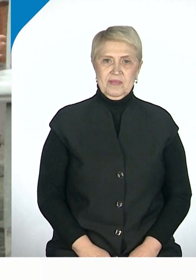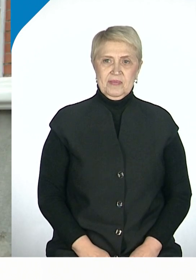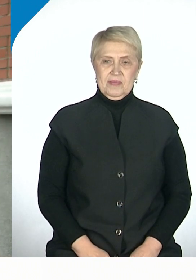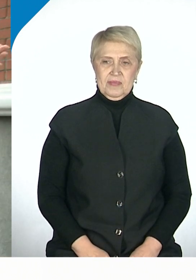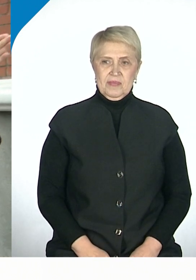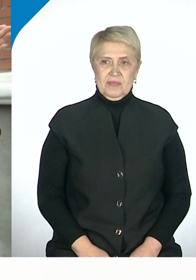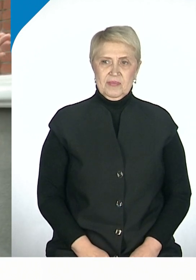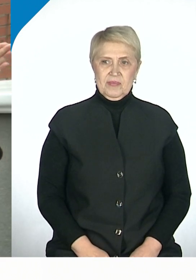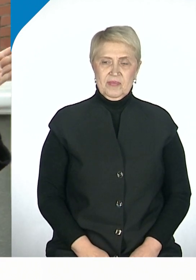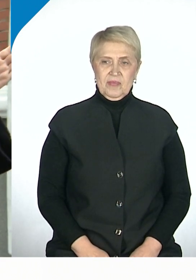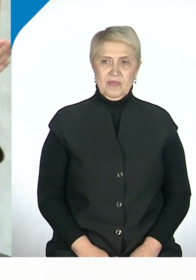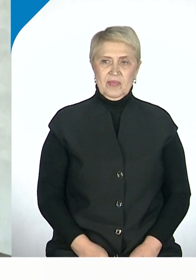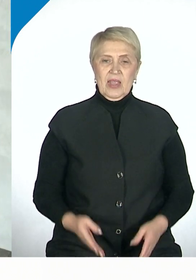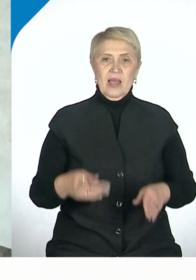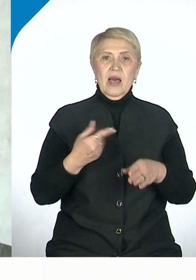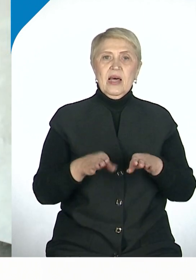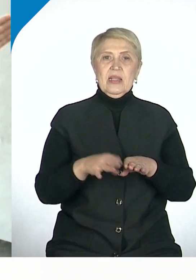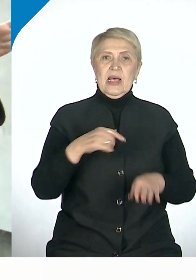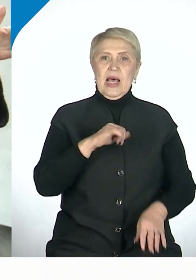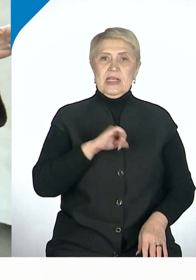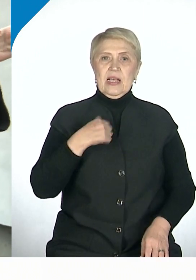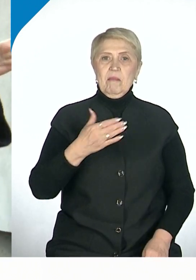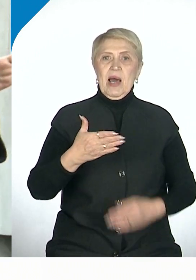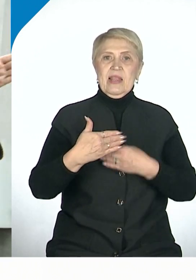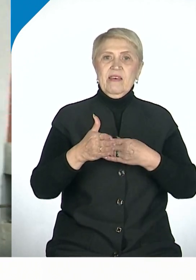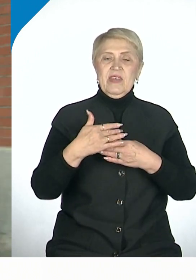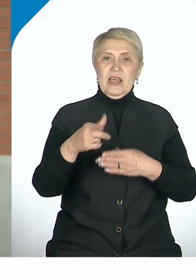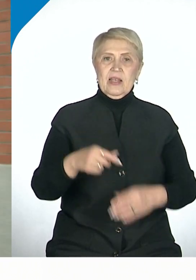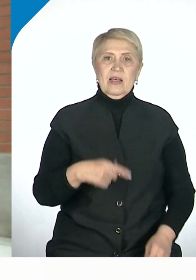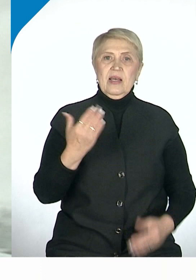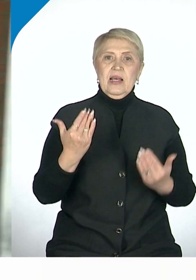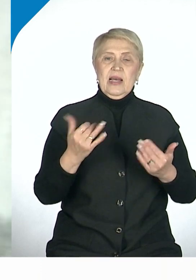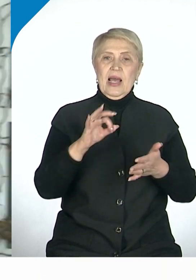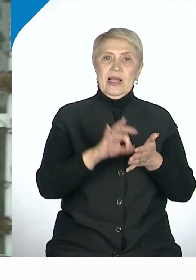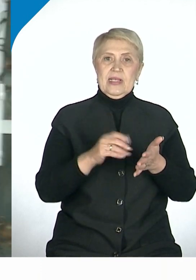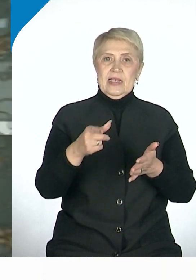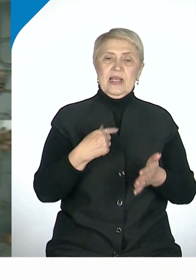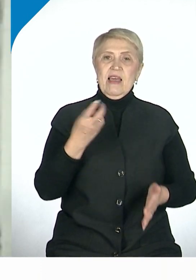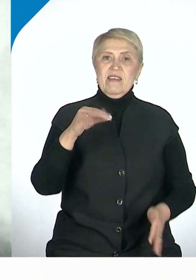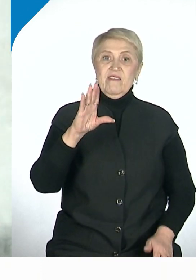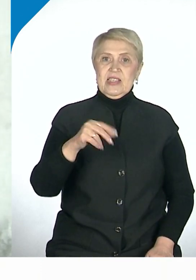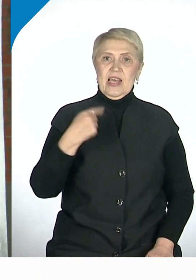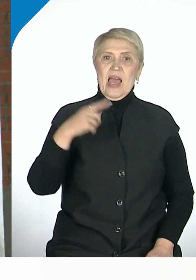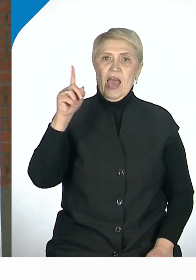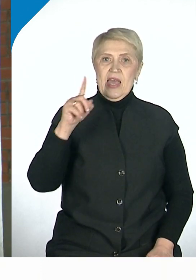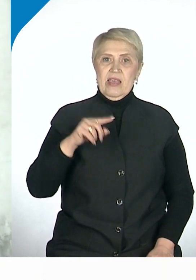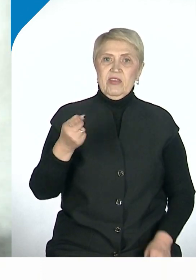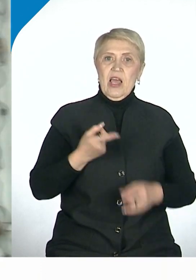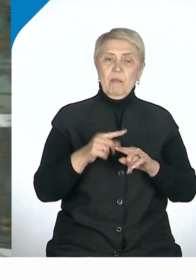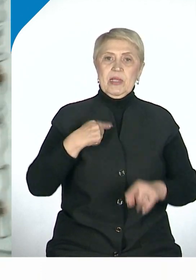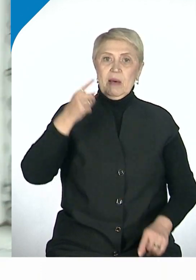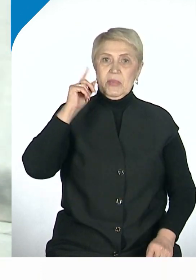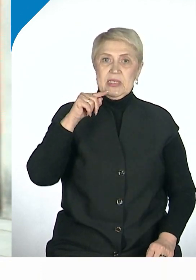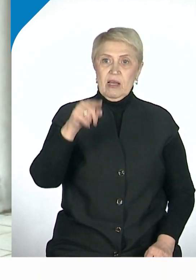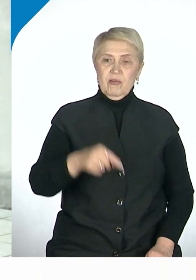Та самая дверь в микву, вот здесь у нас находится, не все евреи об этом знают, кстати, Да. Вот. А мы